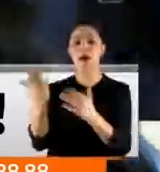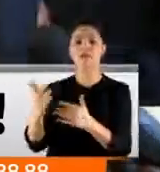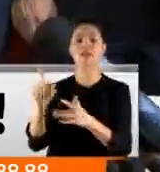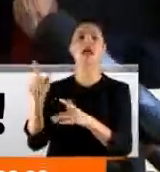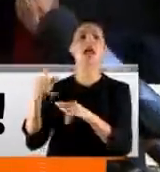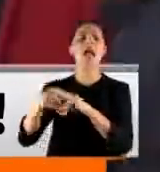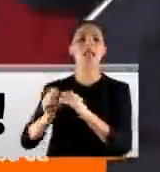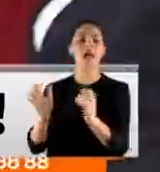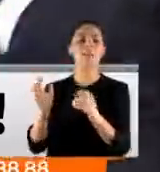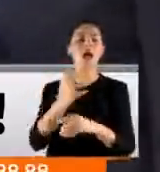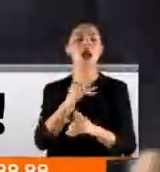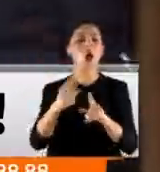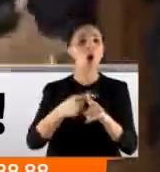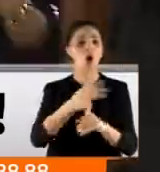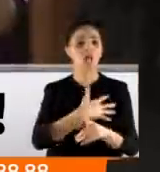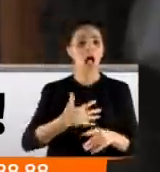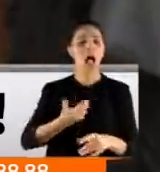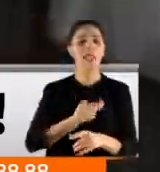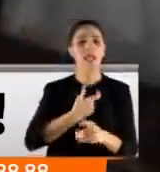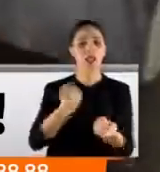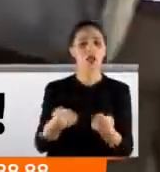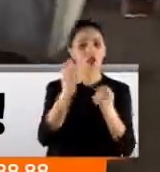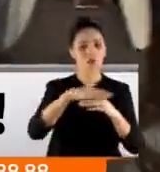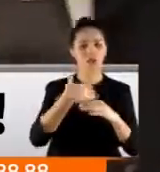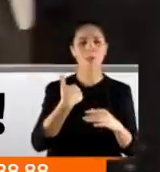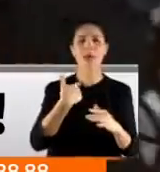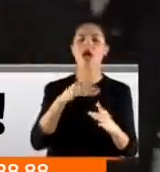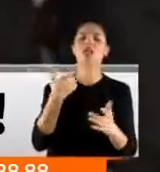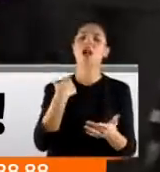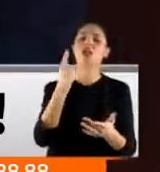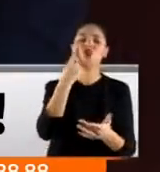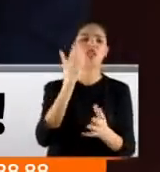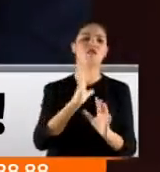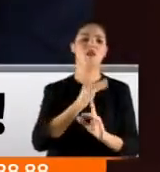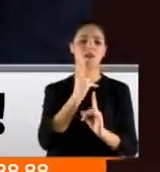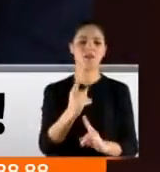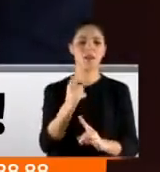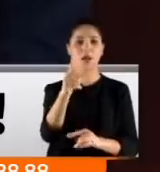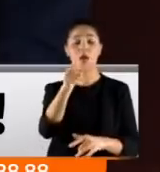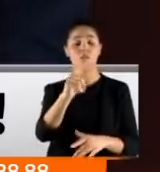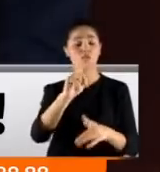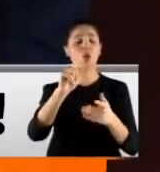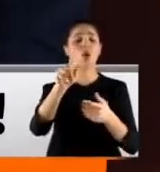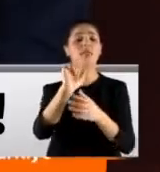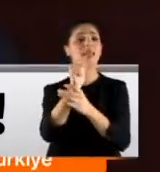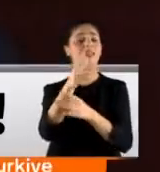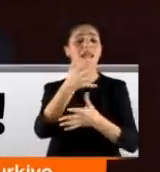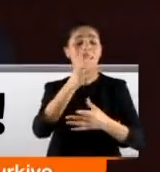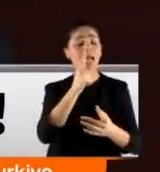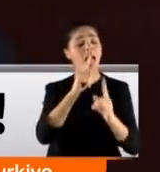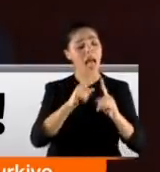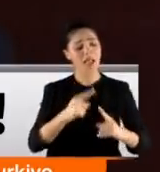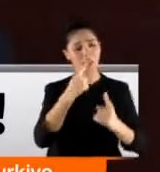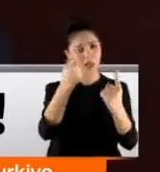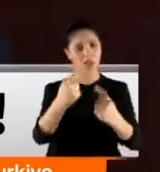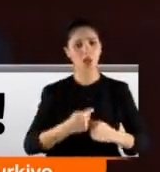ortak anayasa çalışması yaptığını, elinde belgeler olduğunu yineledi o savunmada. Bu taslağın hesabını versinler. İyi